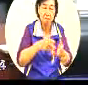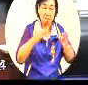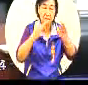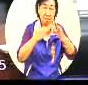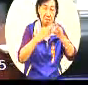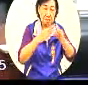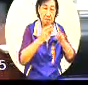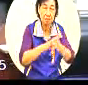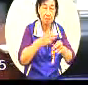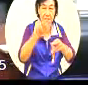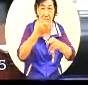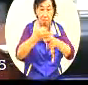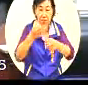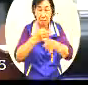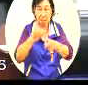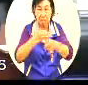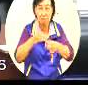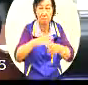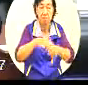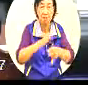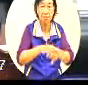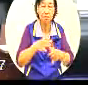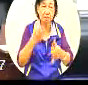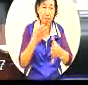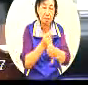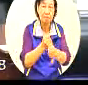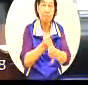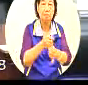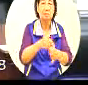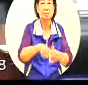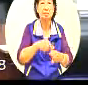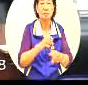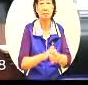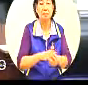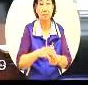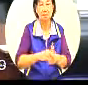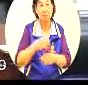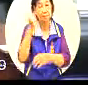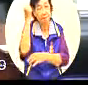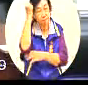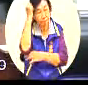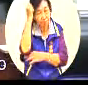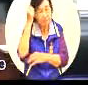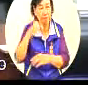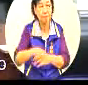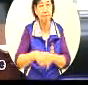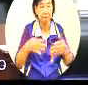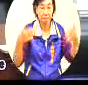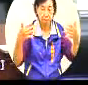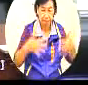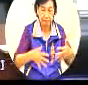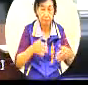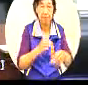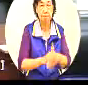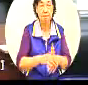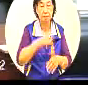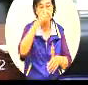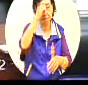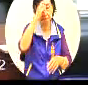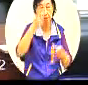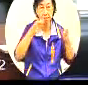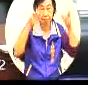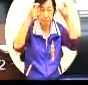建议是不是未来因为这个居住的正义，我们希望从高雄市让大家能够看得